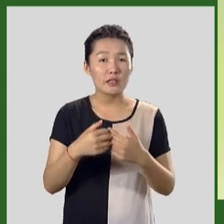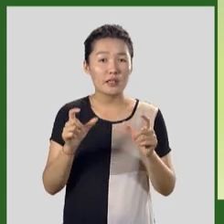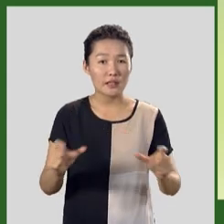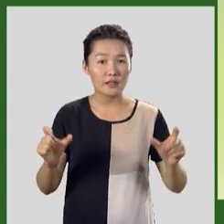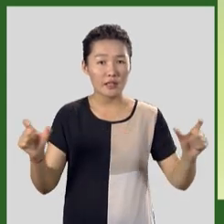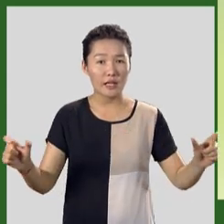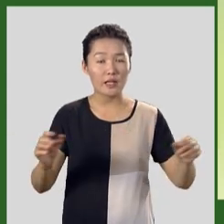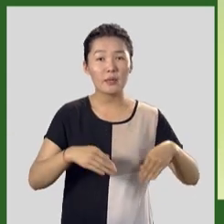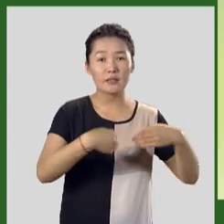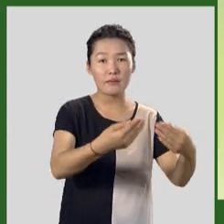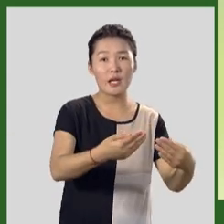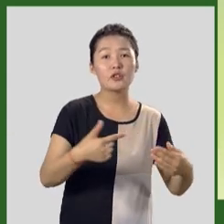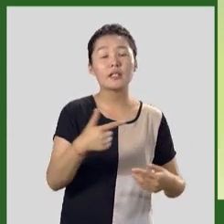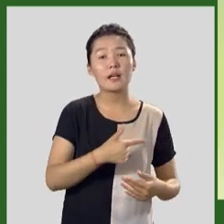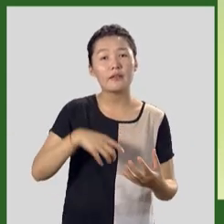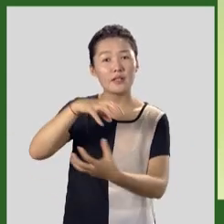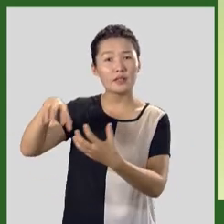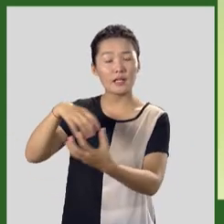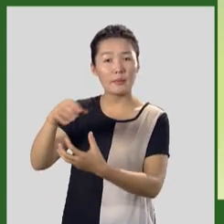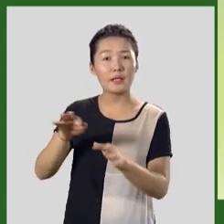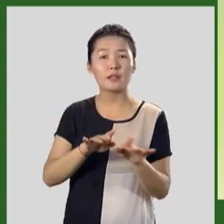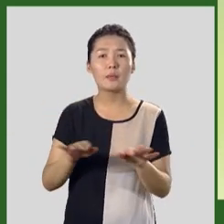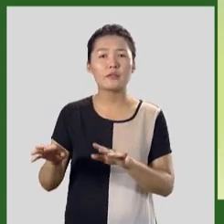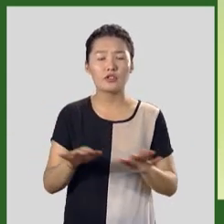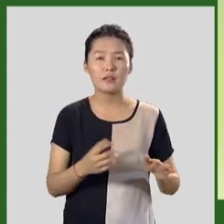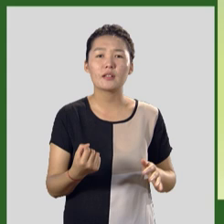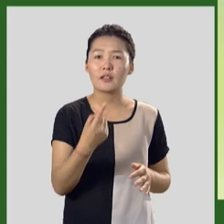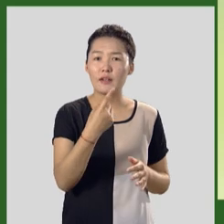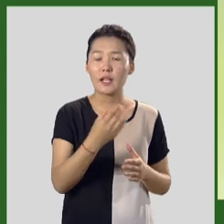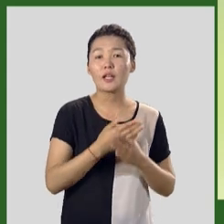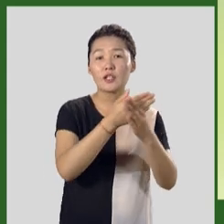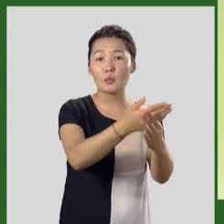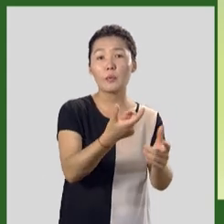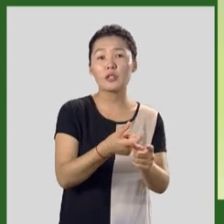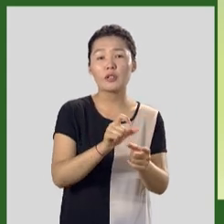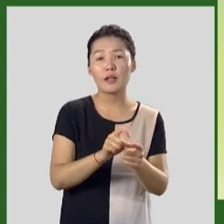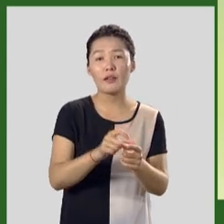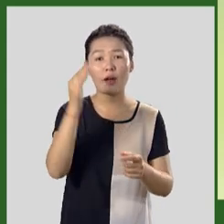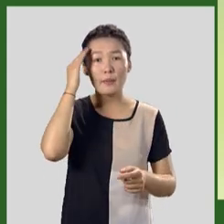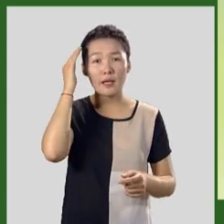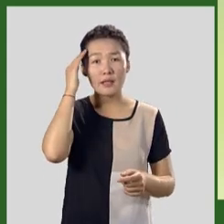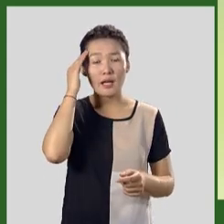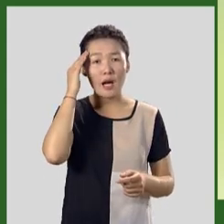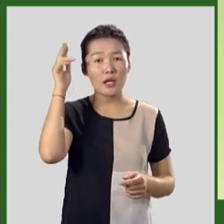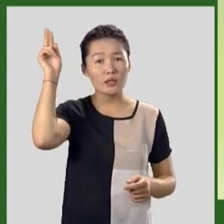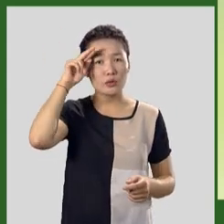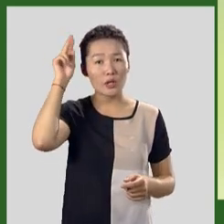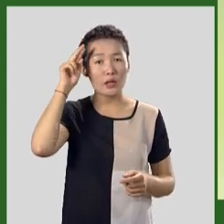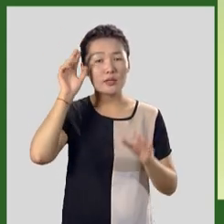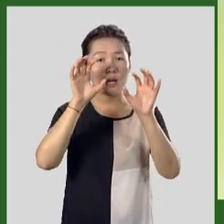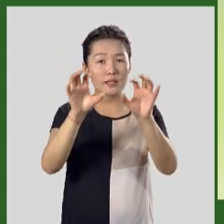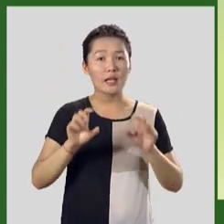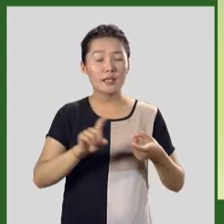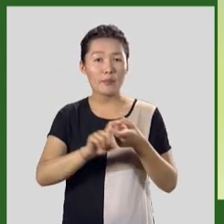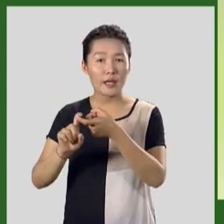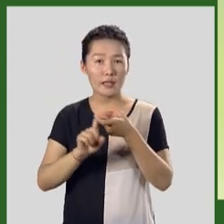объекты, процессы явления. С помощью этого метода изучаются закономерности развития природы